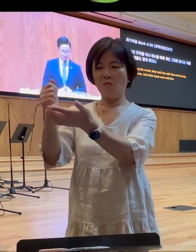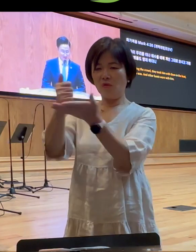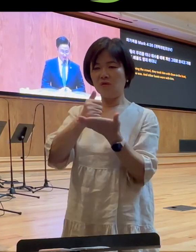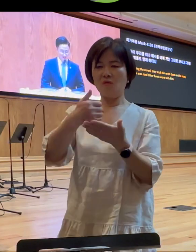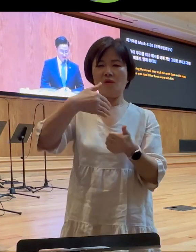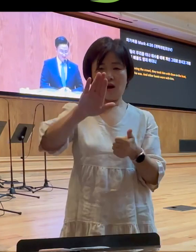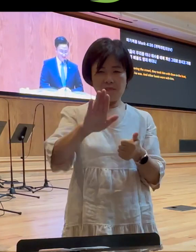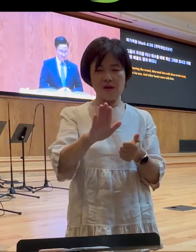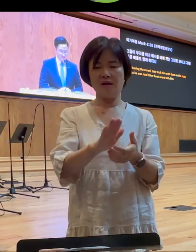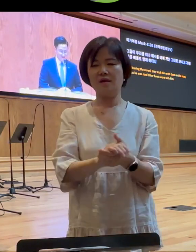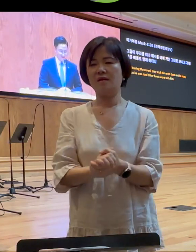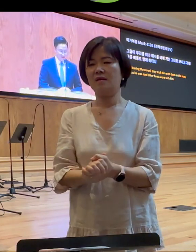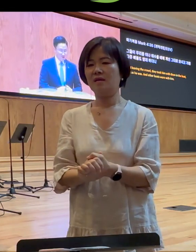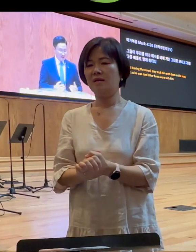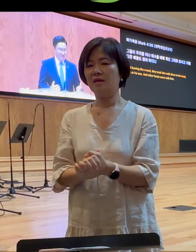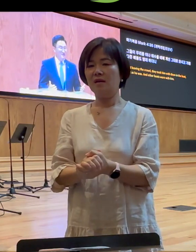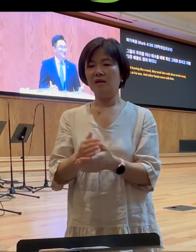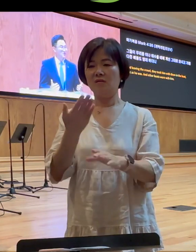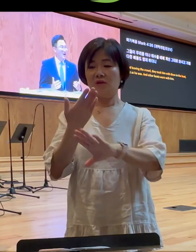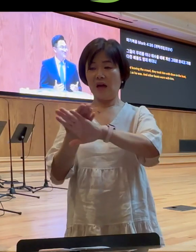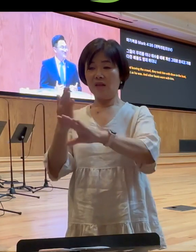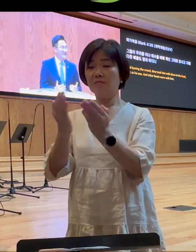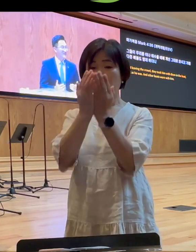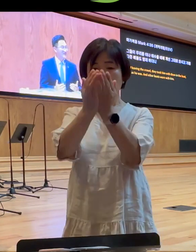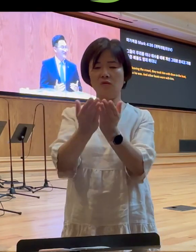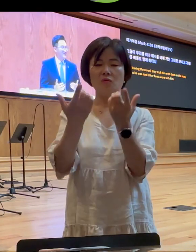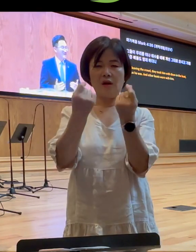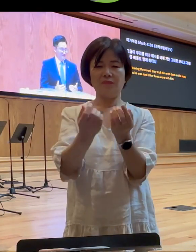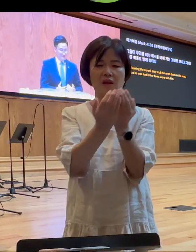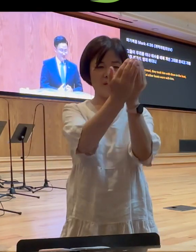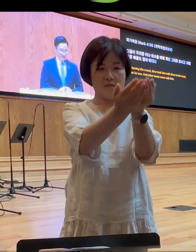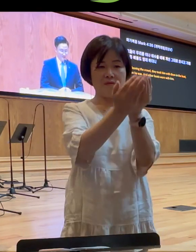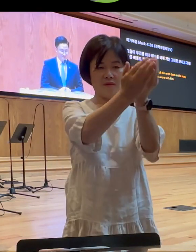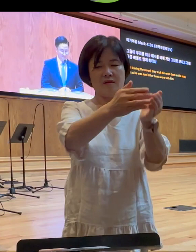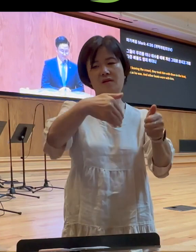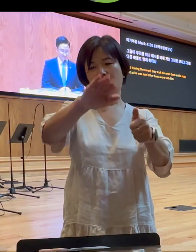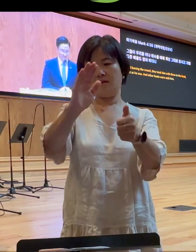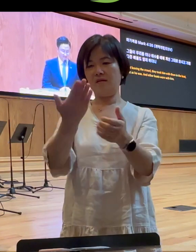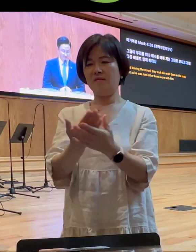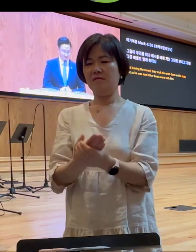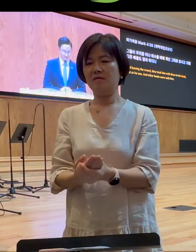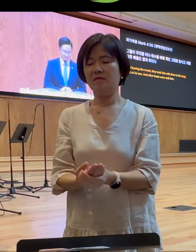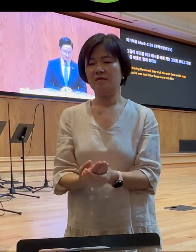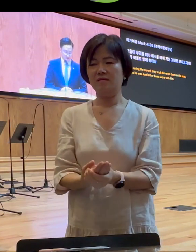했습니다. 그리고 다른 배들도 함께 갔습니다.